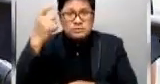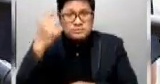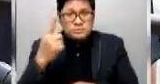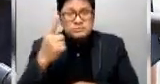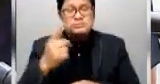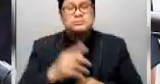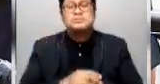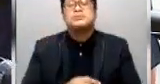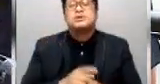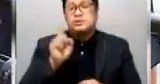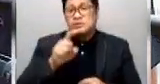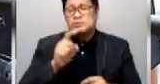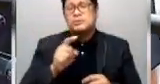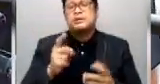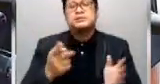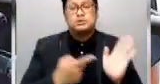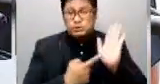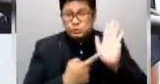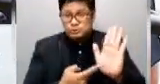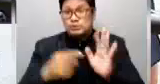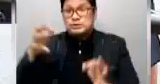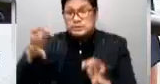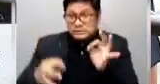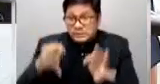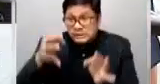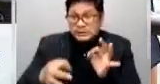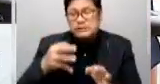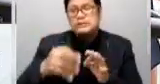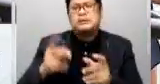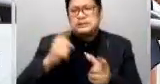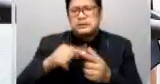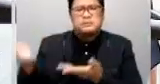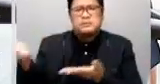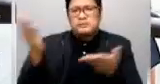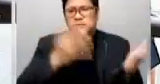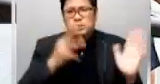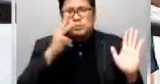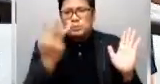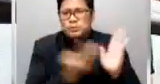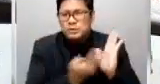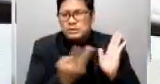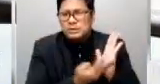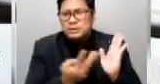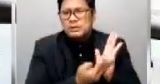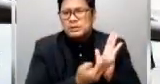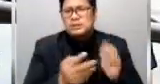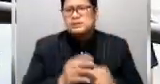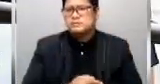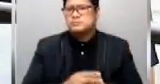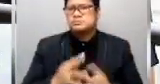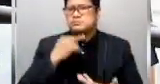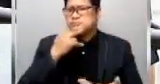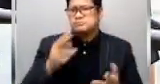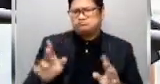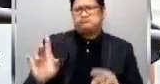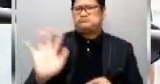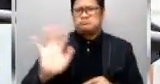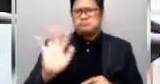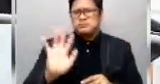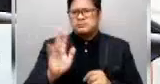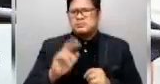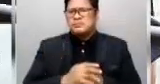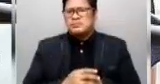justify to the judge bringing witnesses and kwan. Hindi po yun illegitimate as what they are saying. Diba? Those